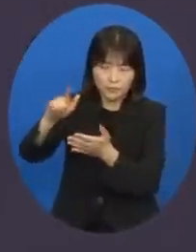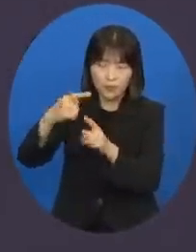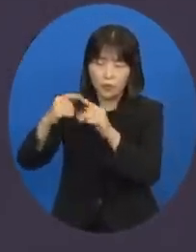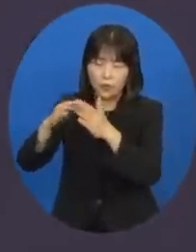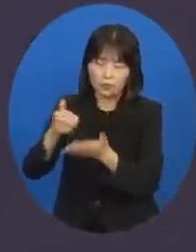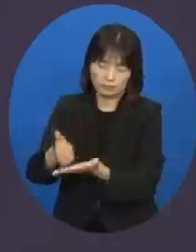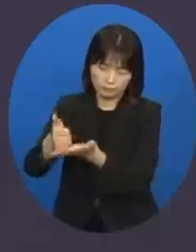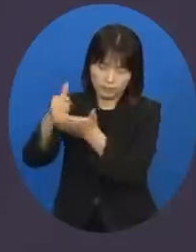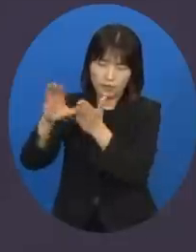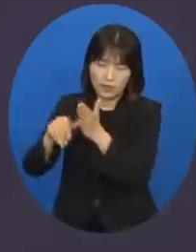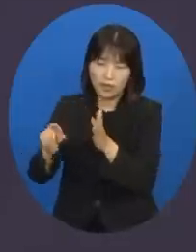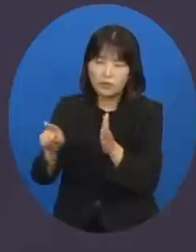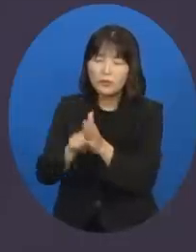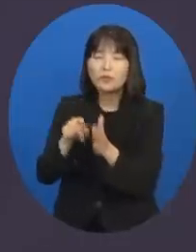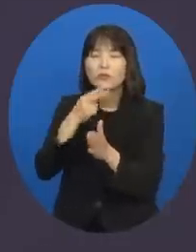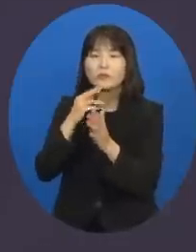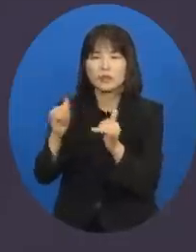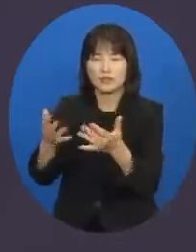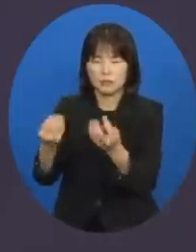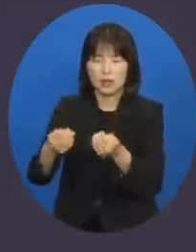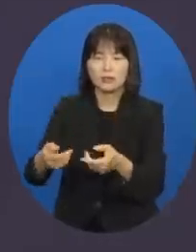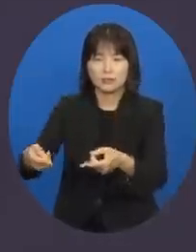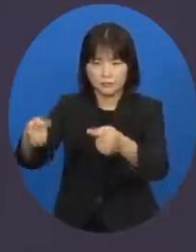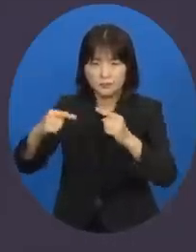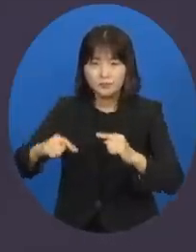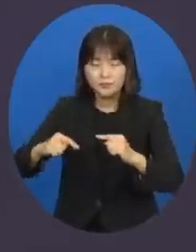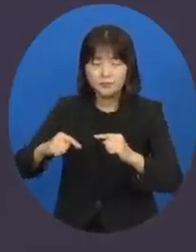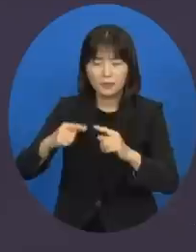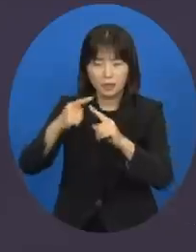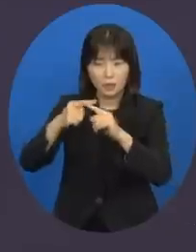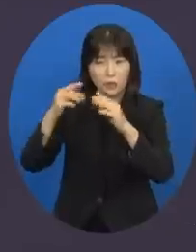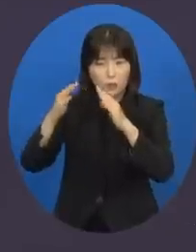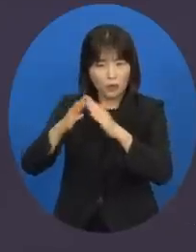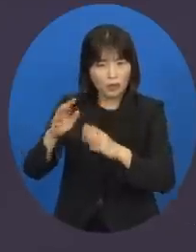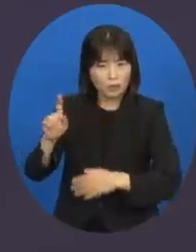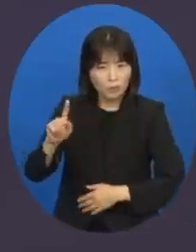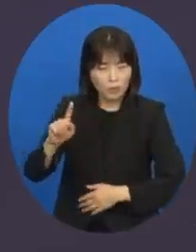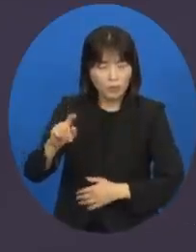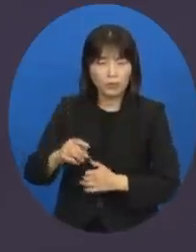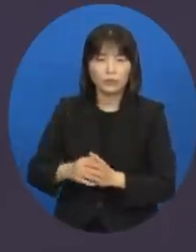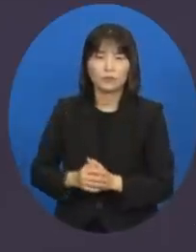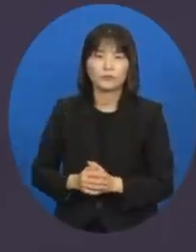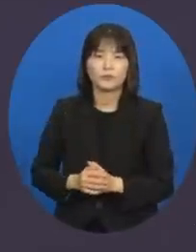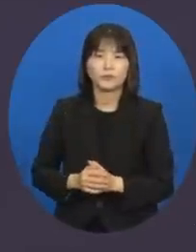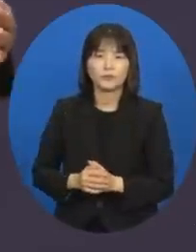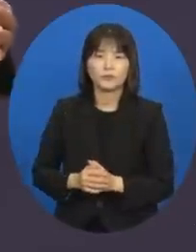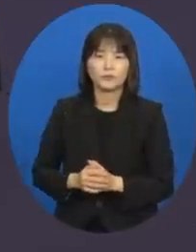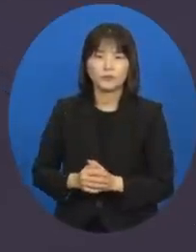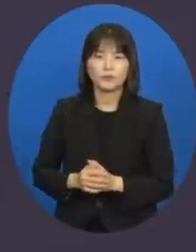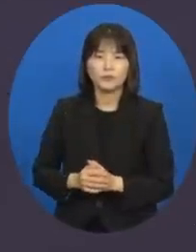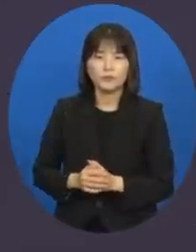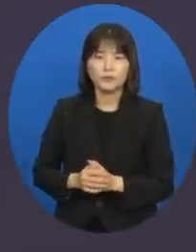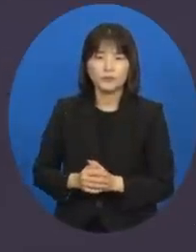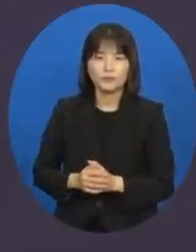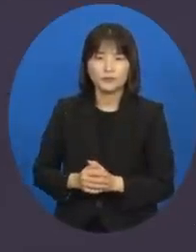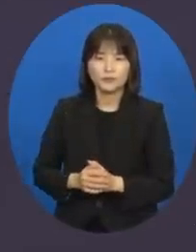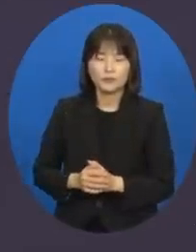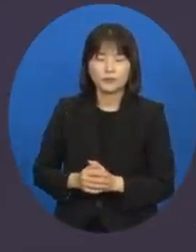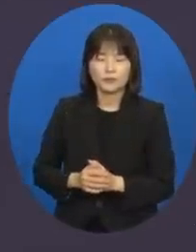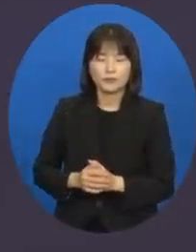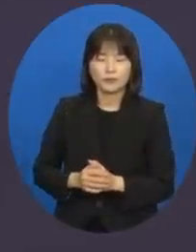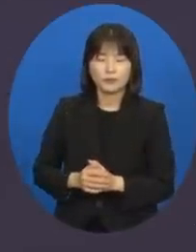믿음이 없는 분들이 참 많이 오세요. 이 교회는 마치 이 커뮤니티 센터, 이 어떤 지역 그